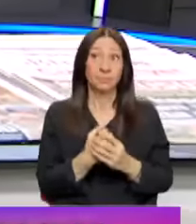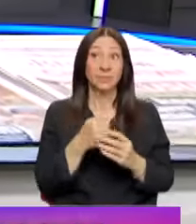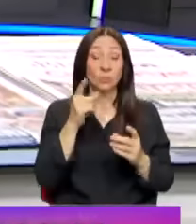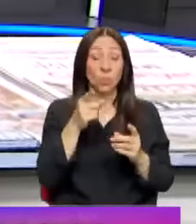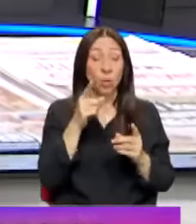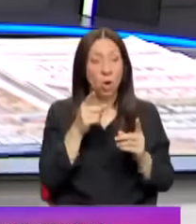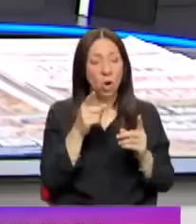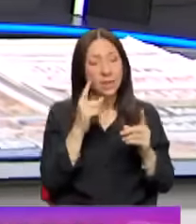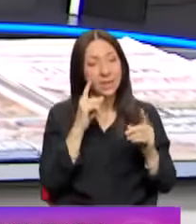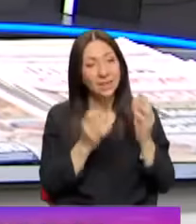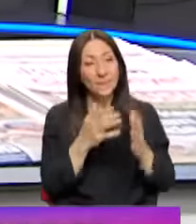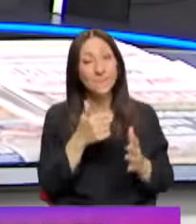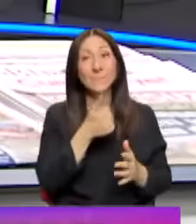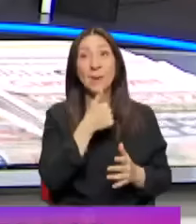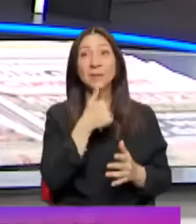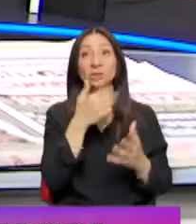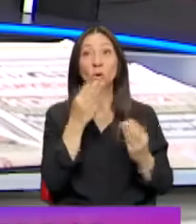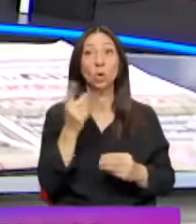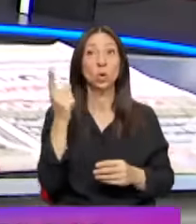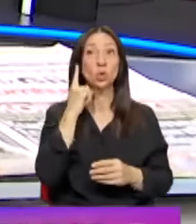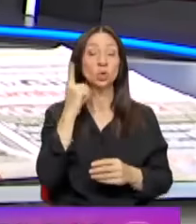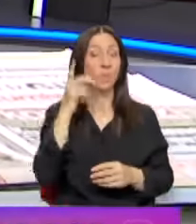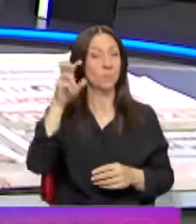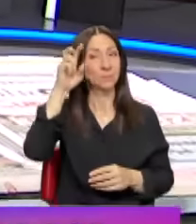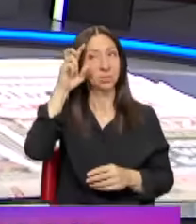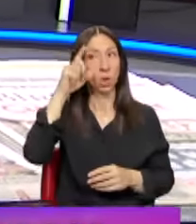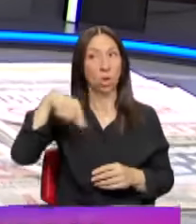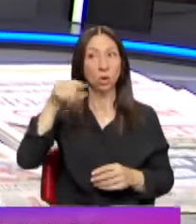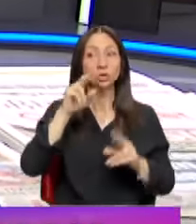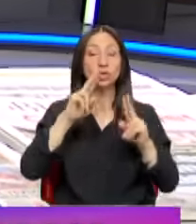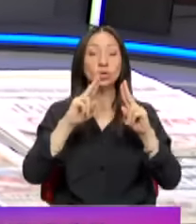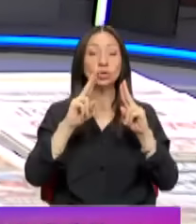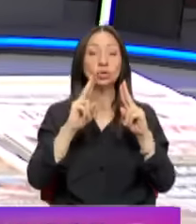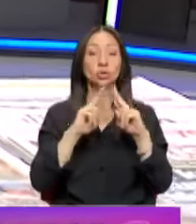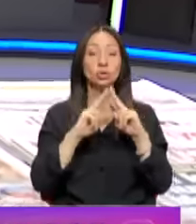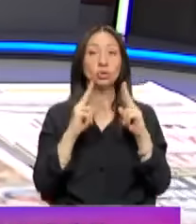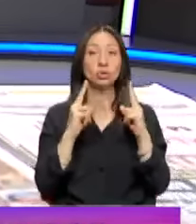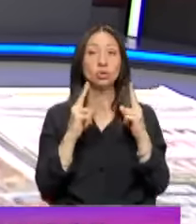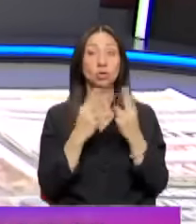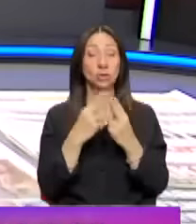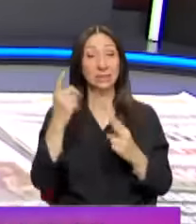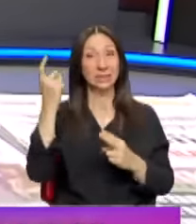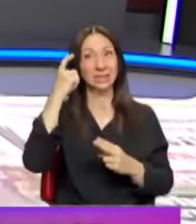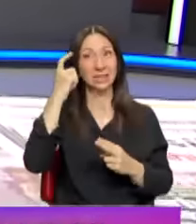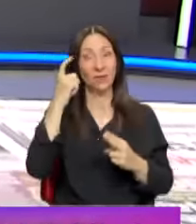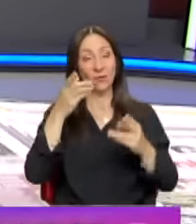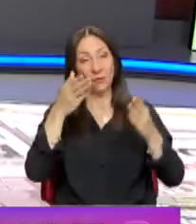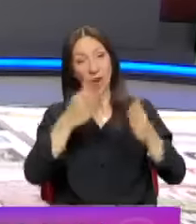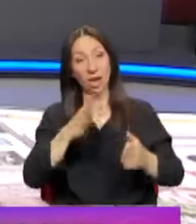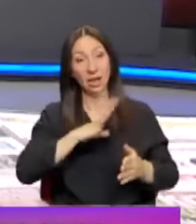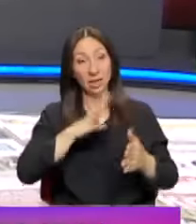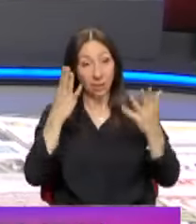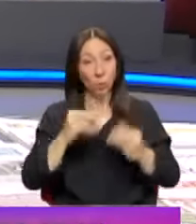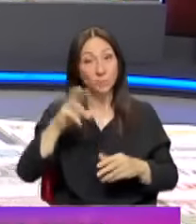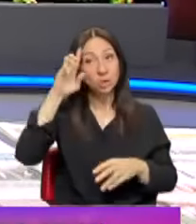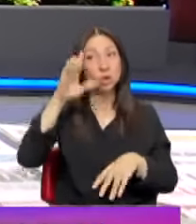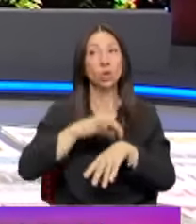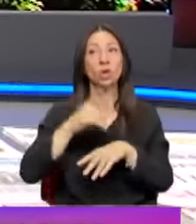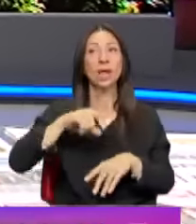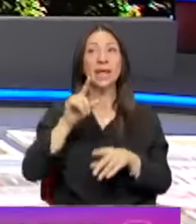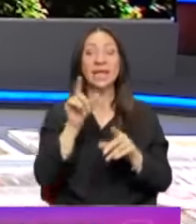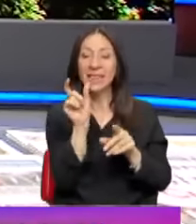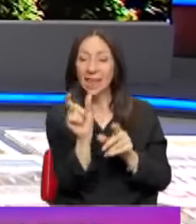Psikanalizin böyle babası olarak bakılan ünlü psikologlar, dünyanın tanıdığı, varlığını kabul ettiği psikologlar böyle